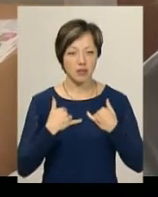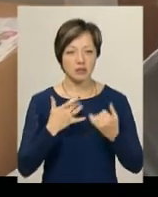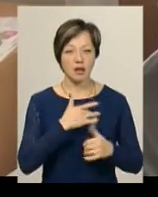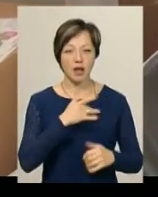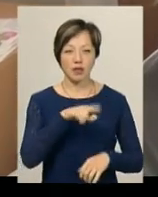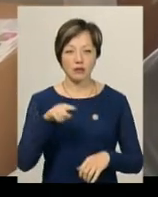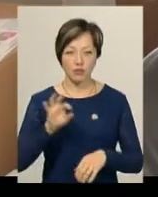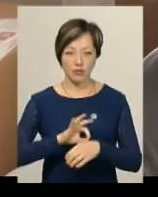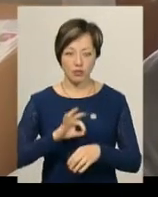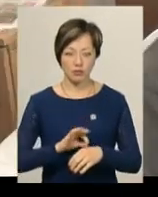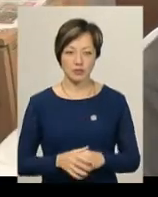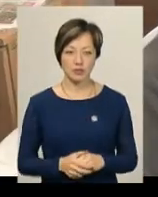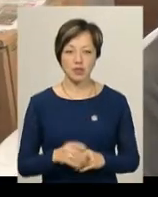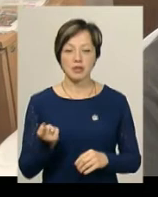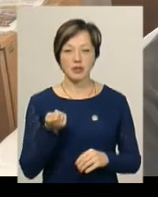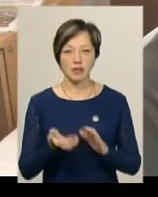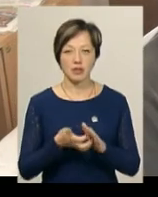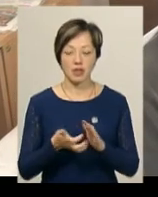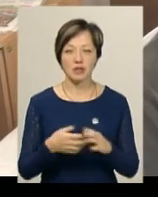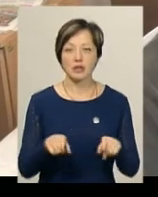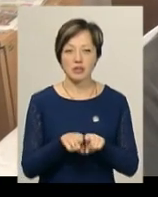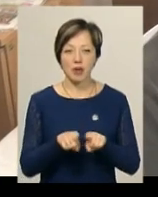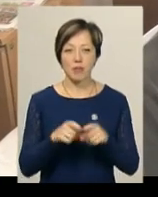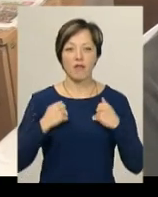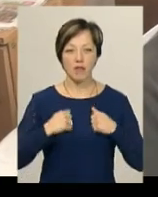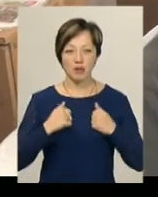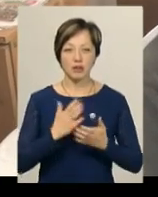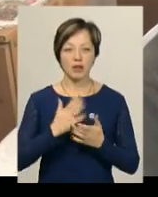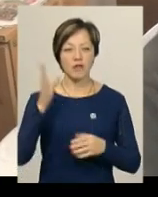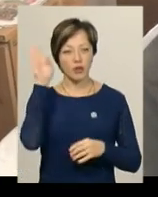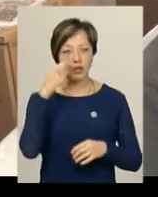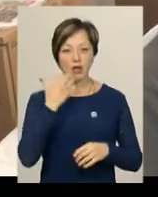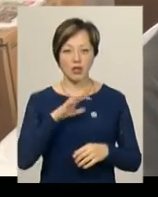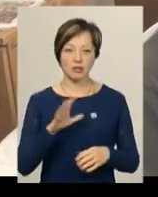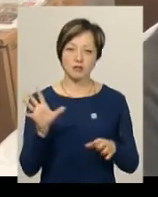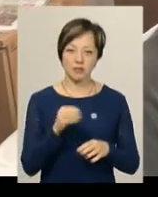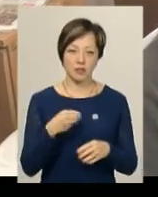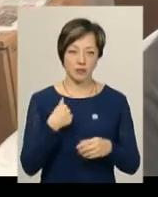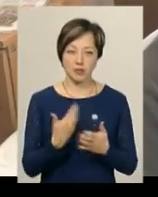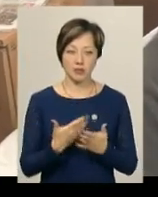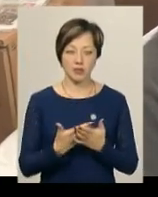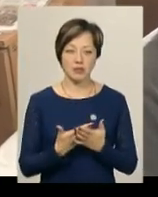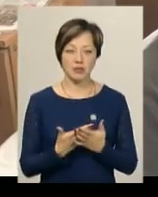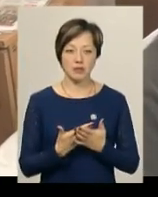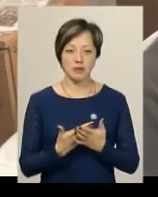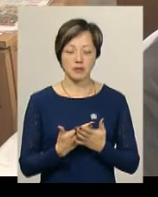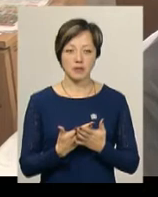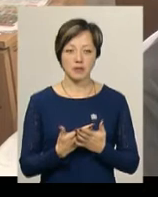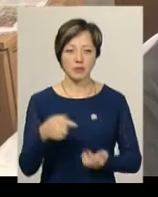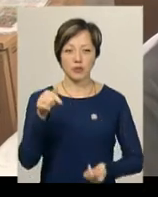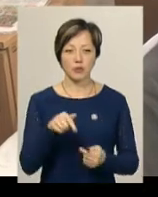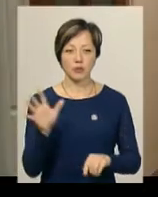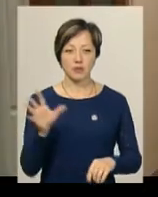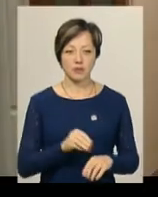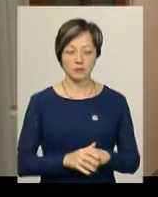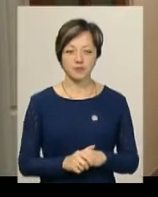кардіологів, то трохи замало. І так само, і ванна є, і вода гаряча, все. Ну, я не знаю, мені, наприклад, підходить тут